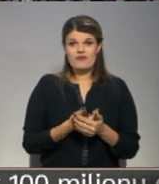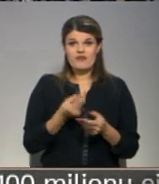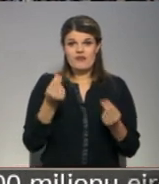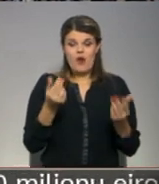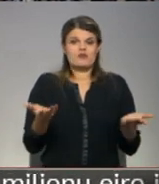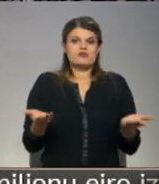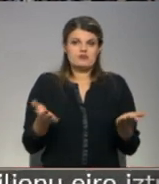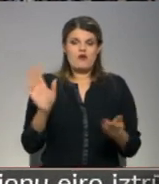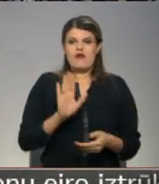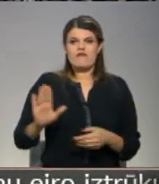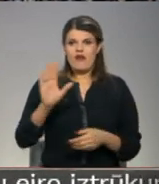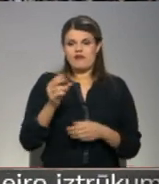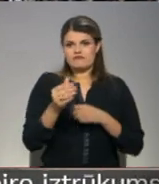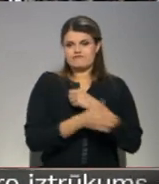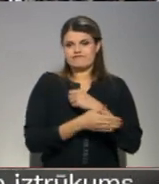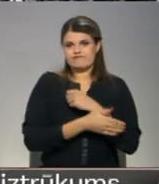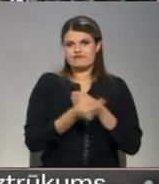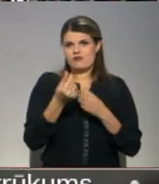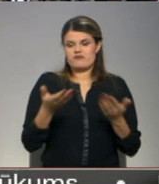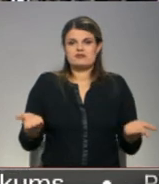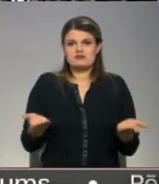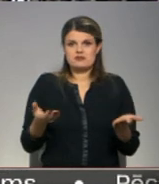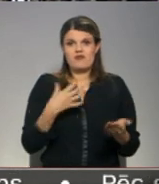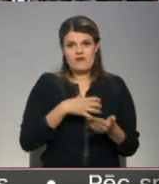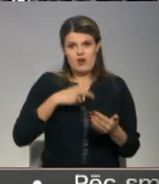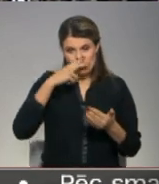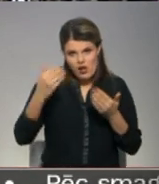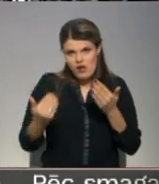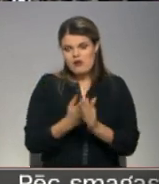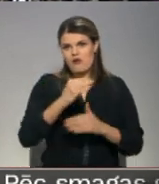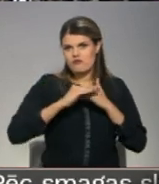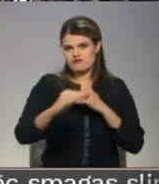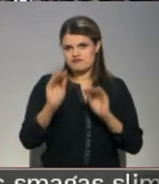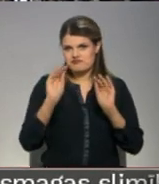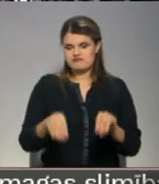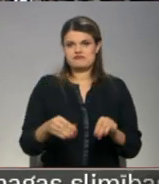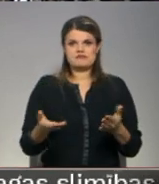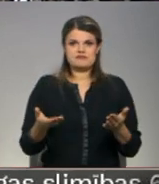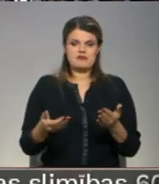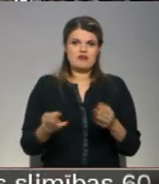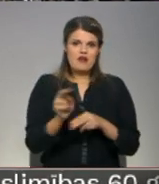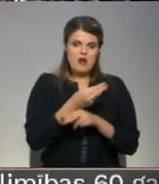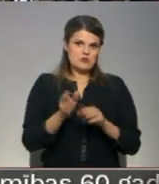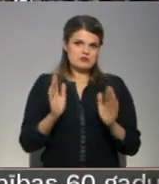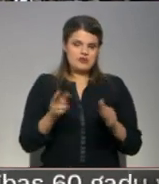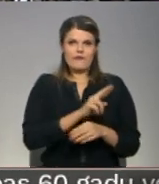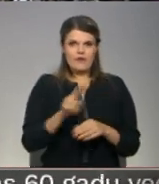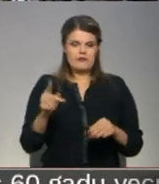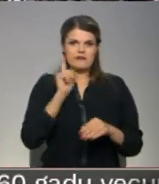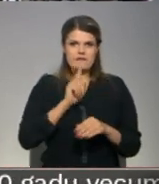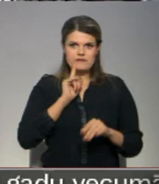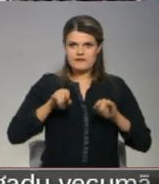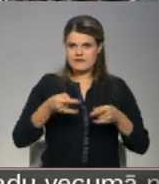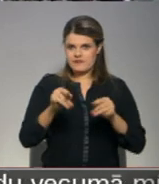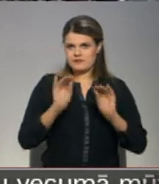naudas jau nav valstī ceļiem. Vajadzētu jau pa jaunu izstaisīt, man liekas, labotos ceļus, nevis ar tādu